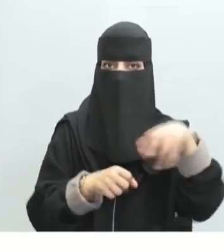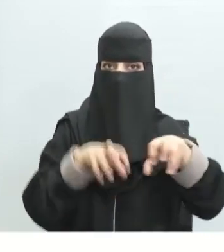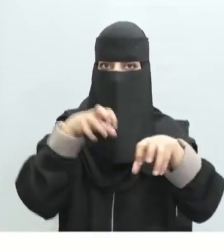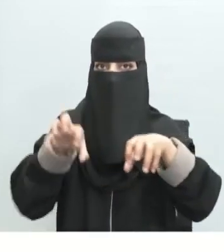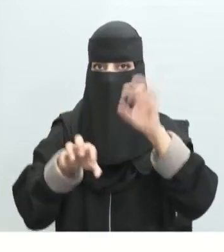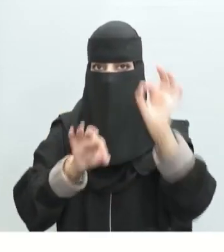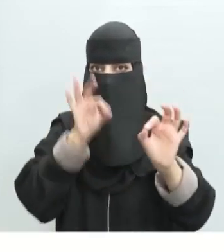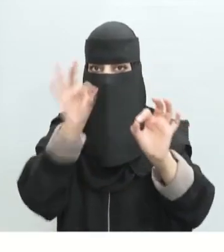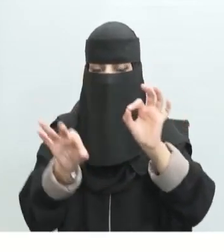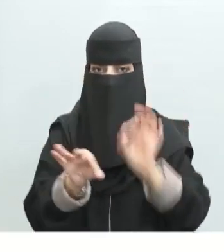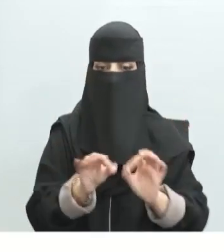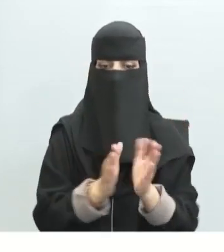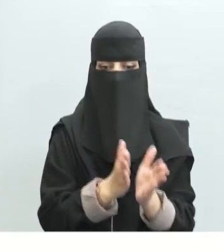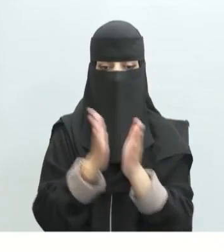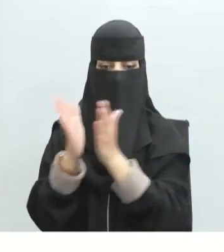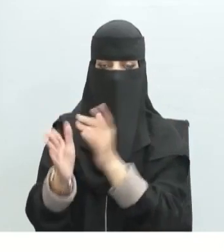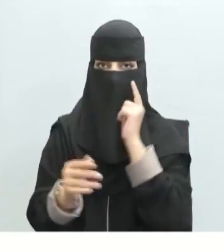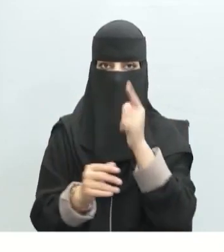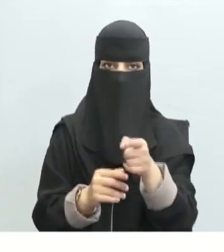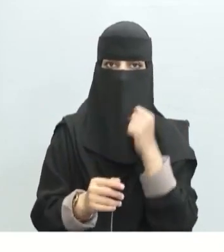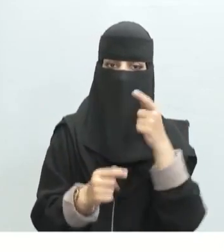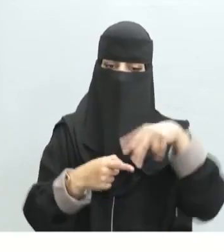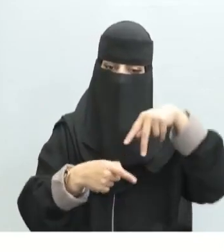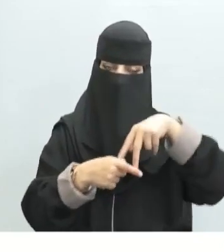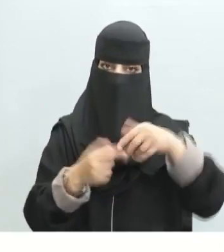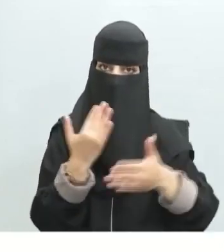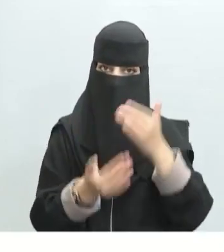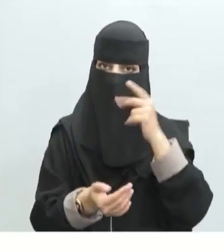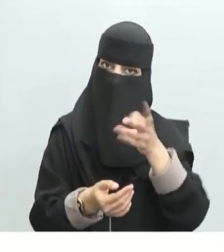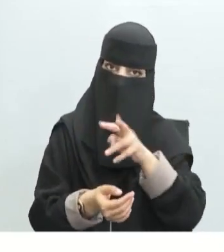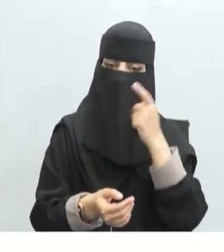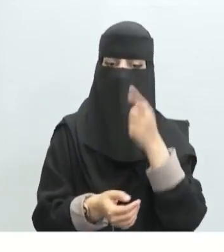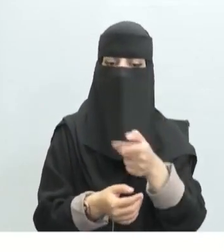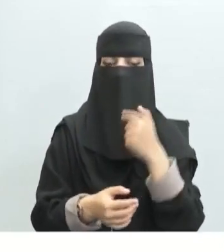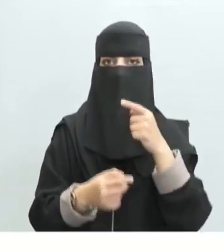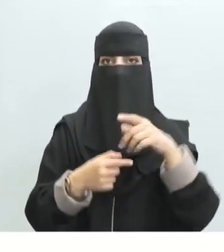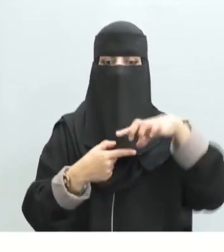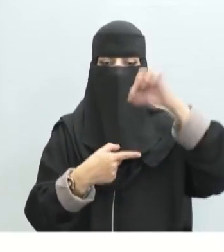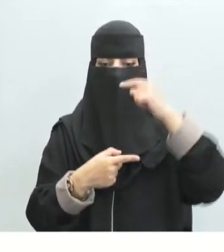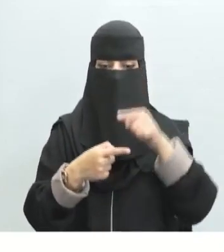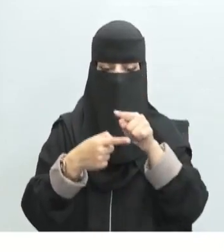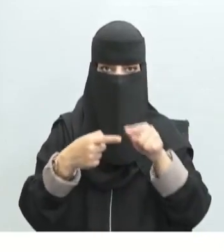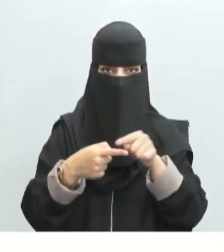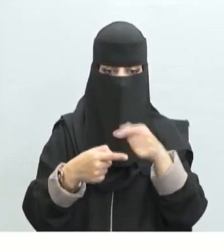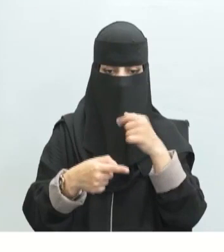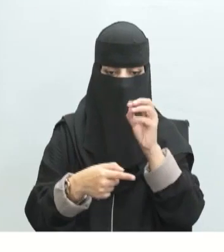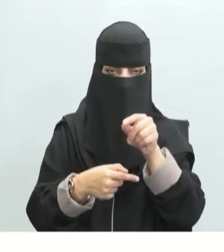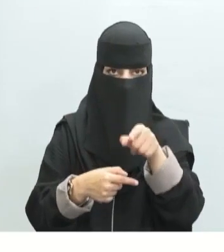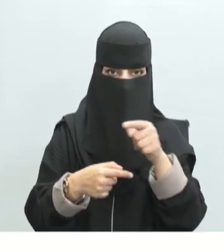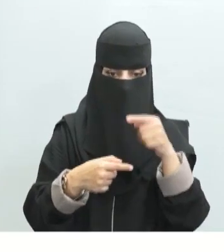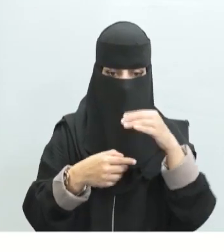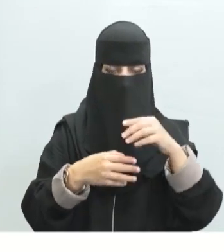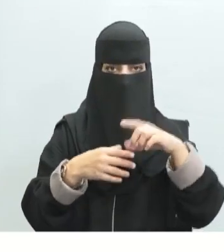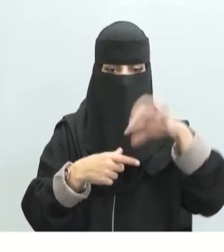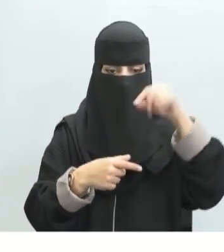نشوف مثال لو جيت جبت لك هذا المثلث على سبيل المثال الان وقلت لك والله هذه زوي القائمه وقلت لك والله هذه